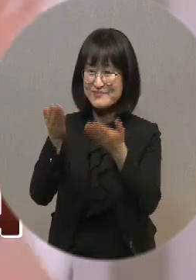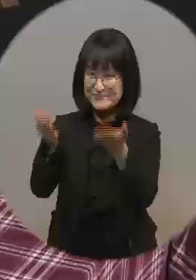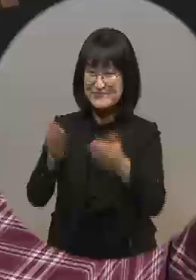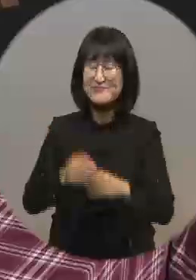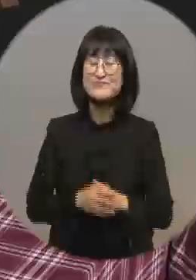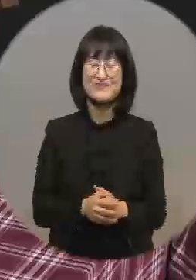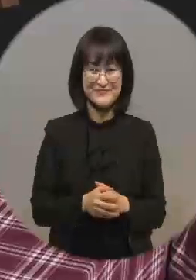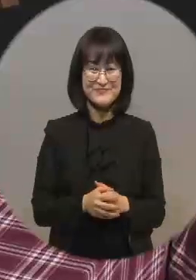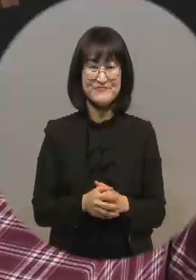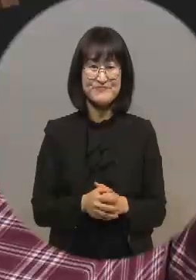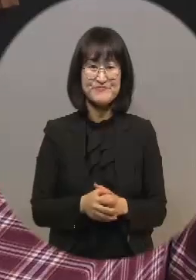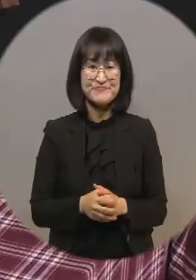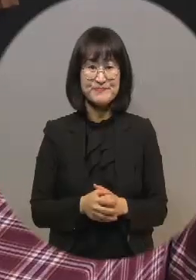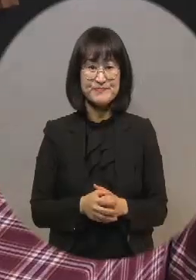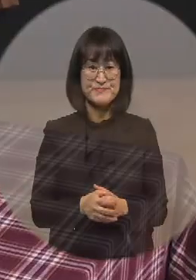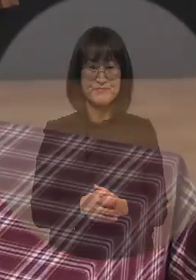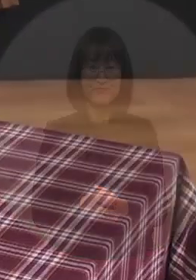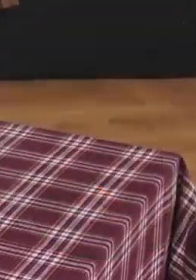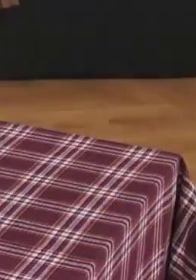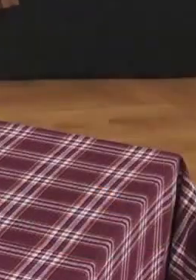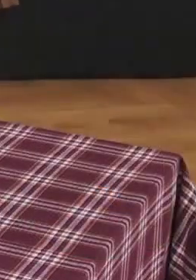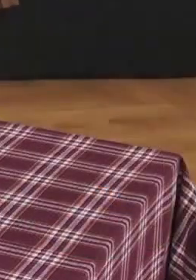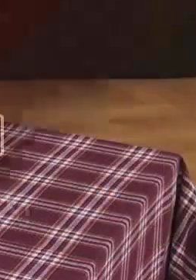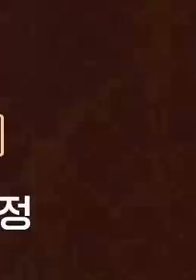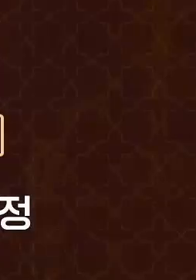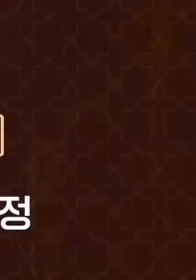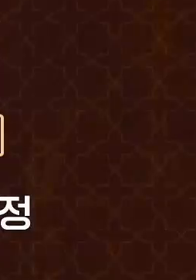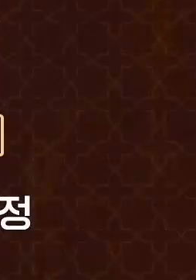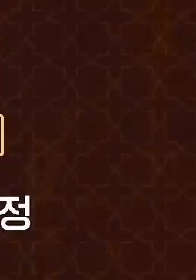통일 담담.